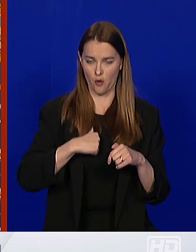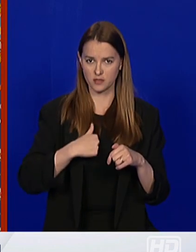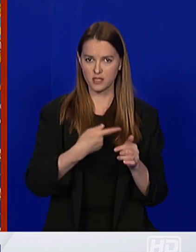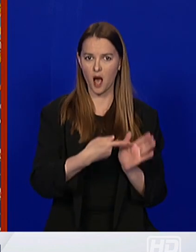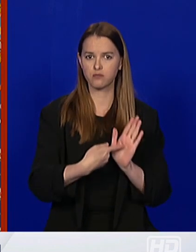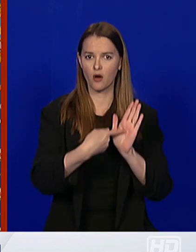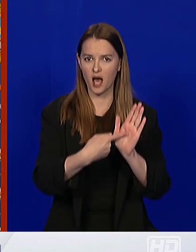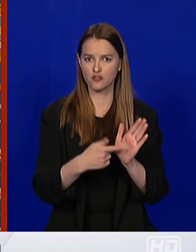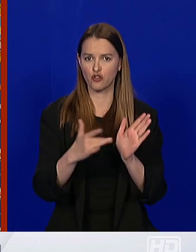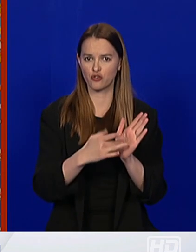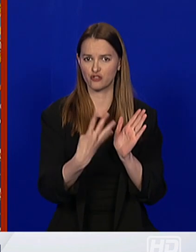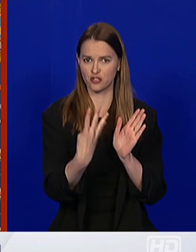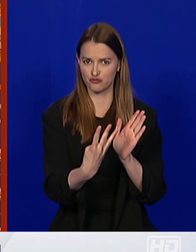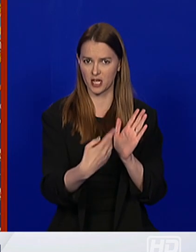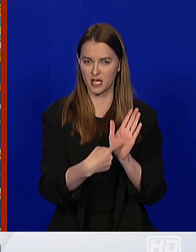stavku 4,